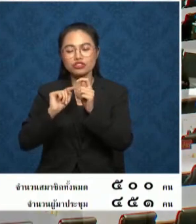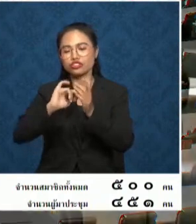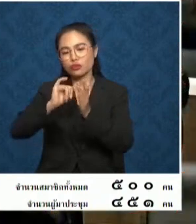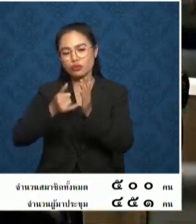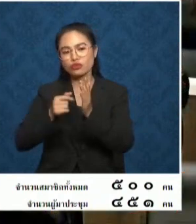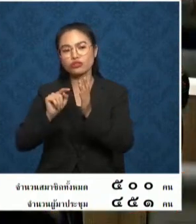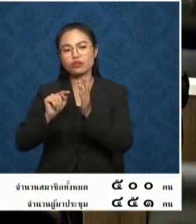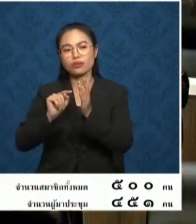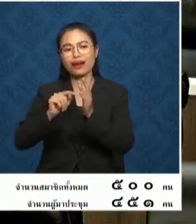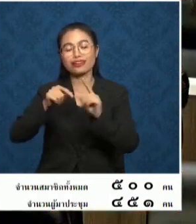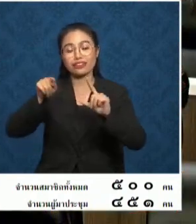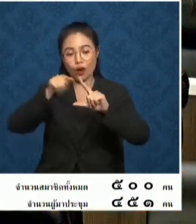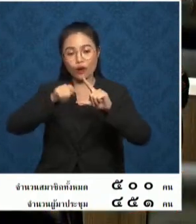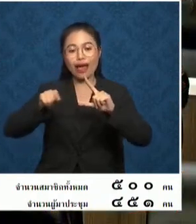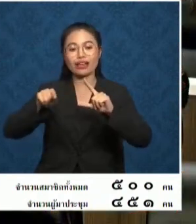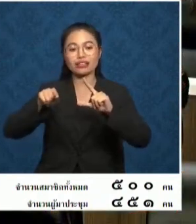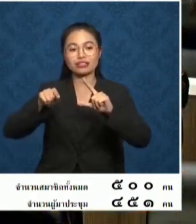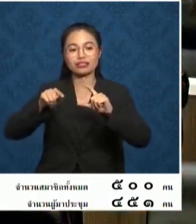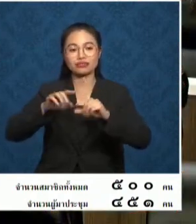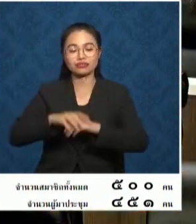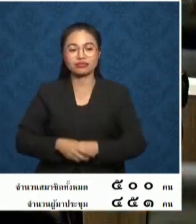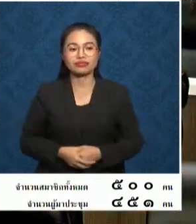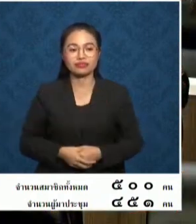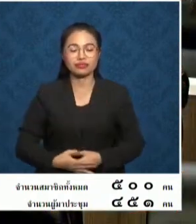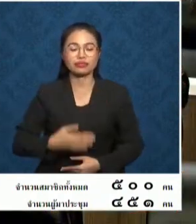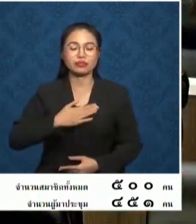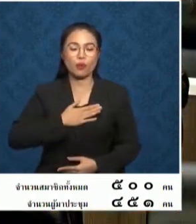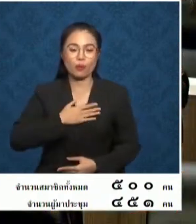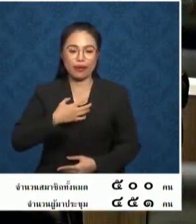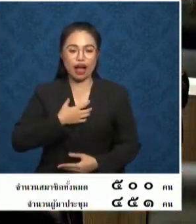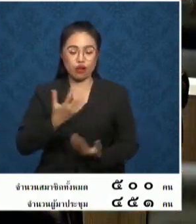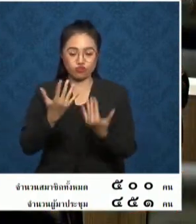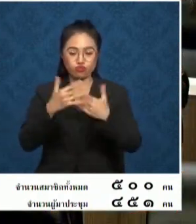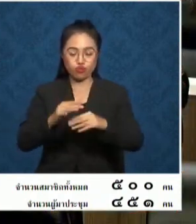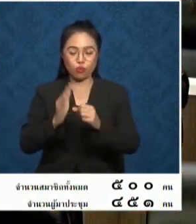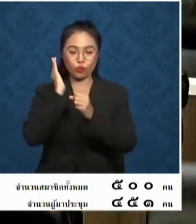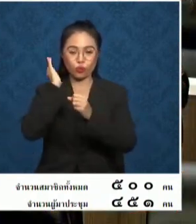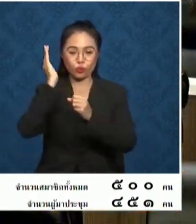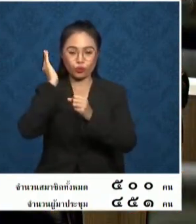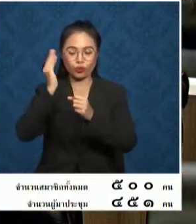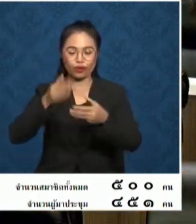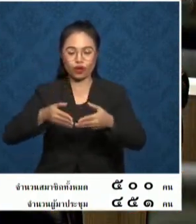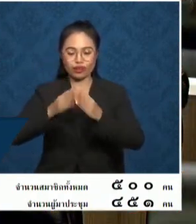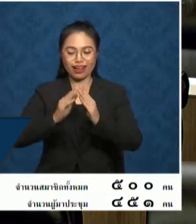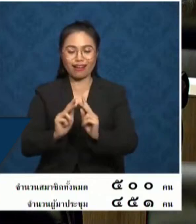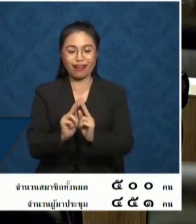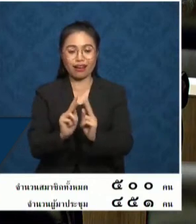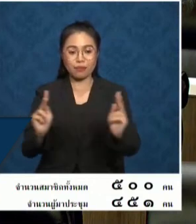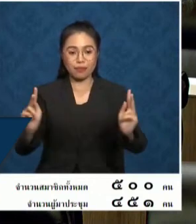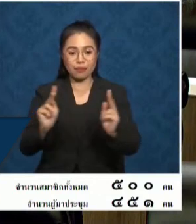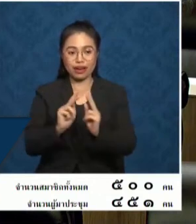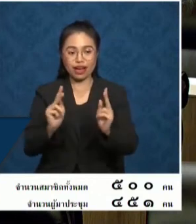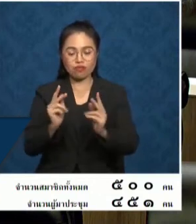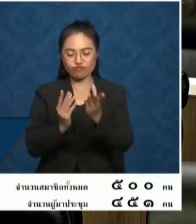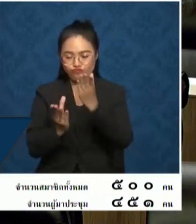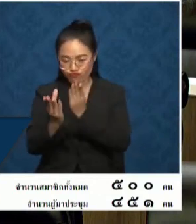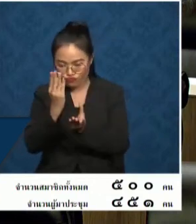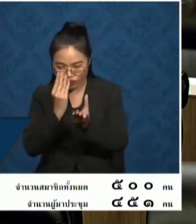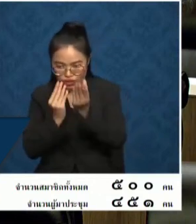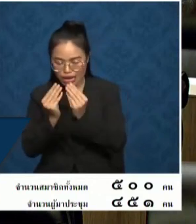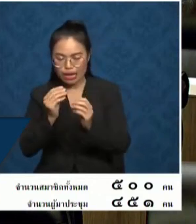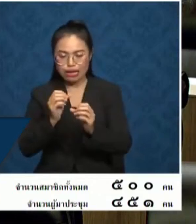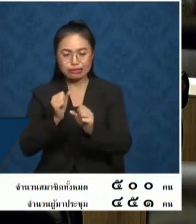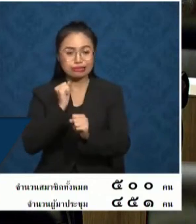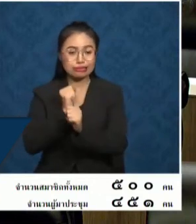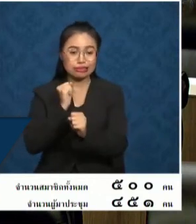บางจากพรรคเก้าไกรวันนี้ผมขอมีส่วนร่วมในการอภิปรายตั้งคณะกรรมาธิการวิสามัญเพื่อศึกษาและจัด